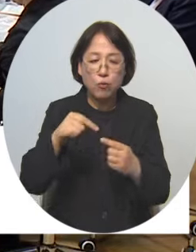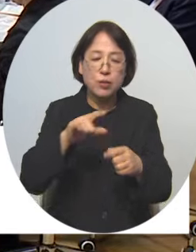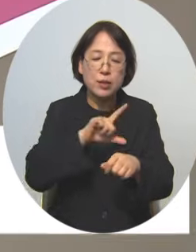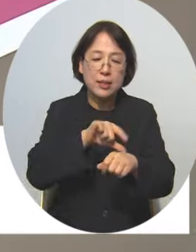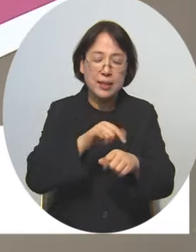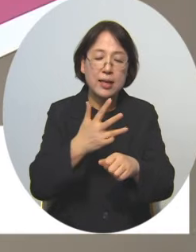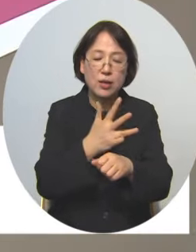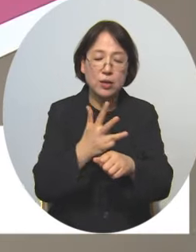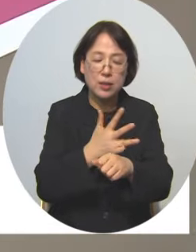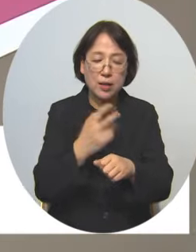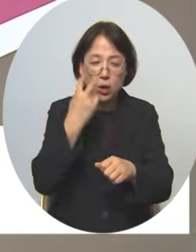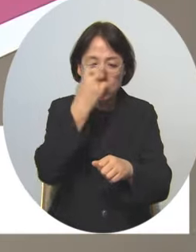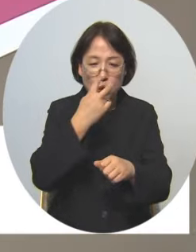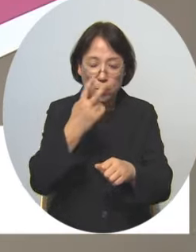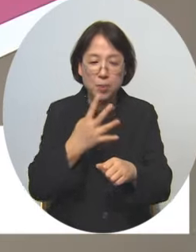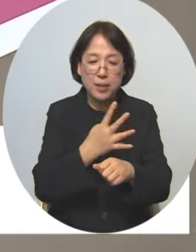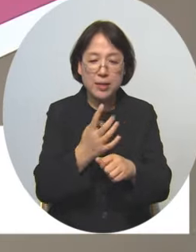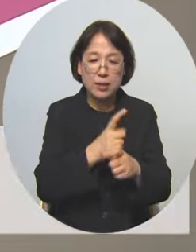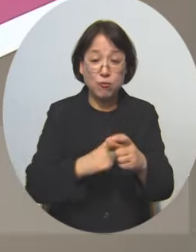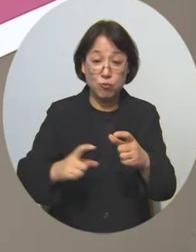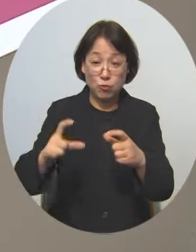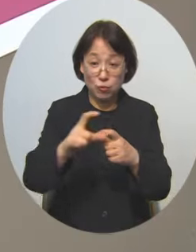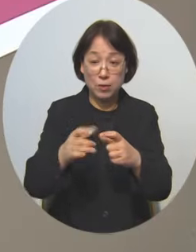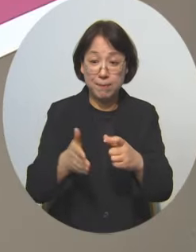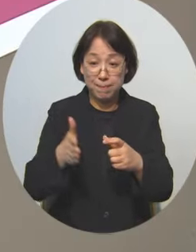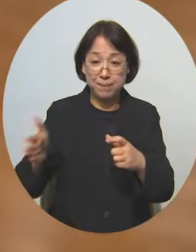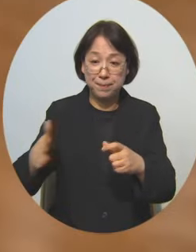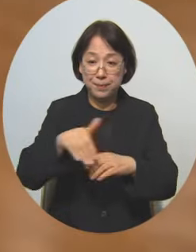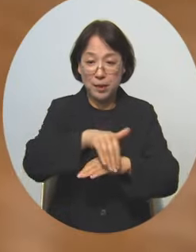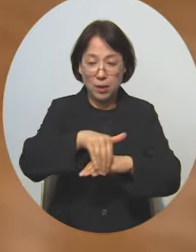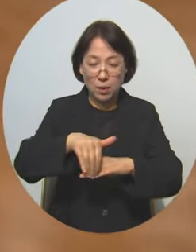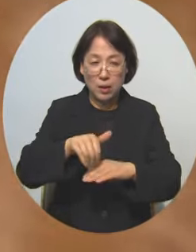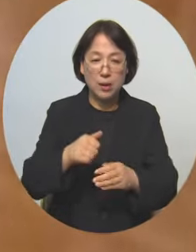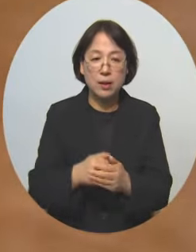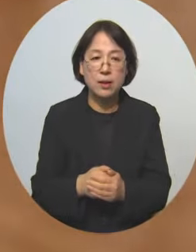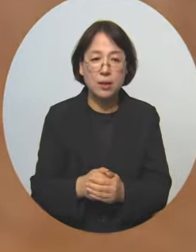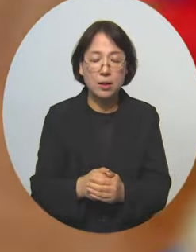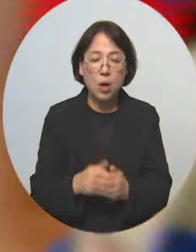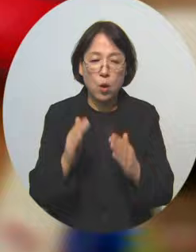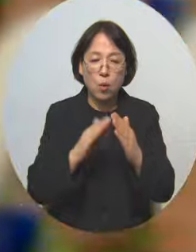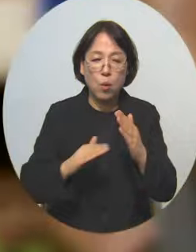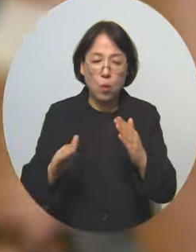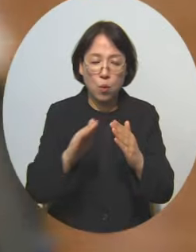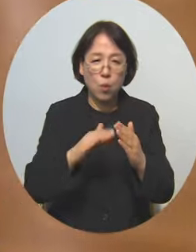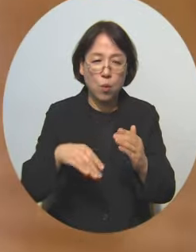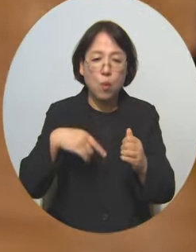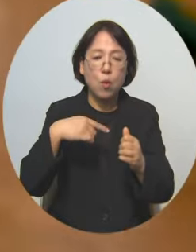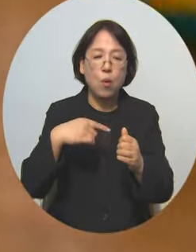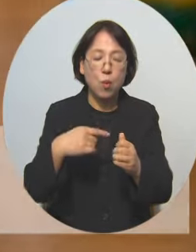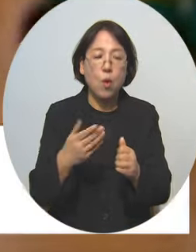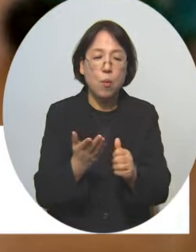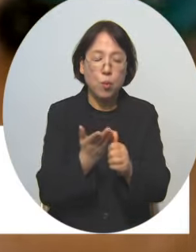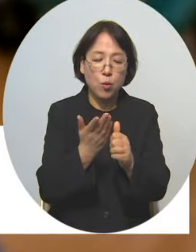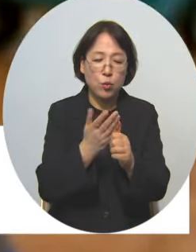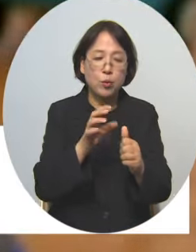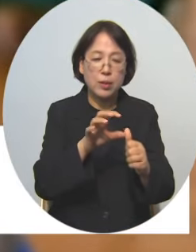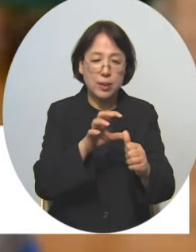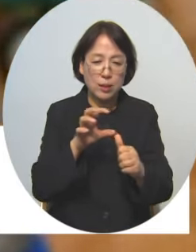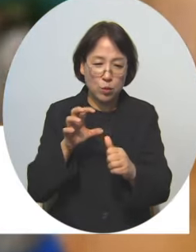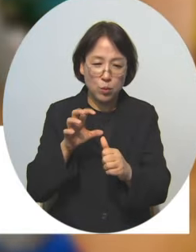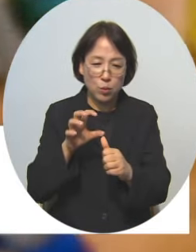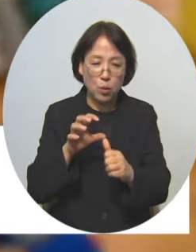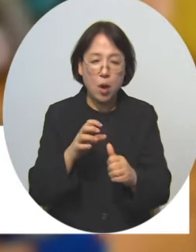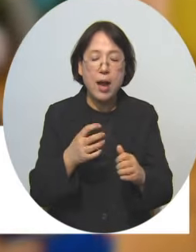8시간에 돌봄 4시간을 추가로 제공합니다. 또 이번 정부 내 공공보육 이용률을 기존 40%에서